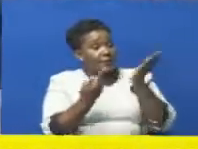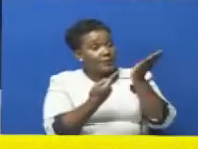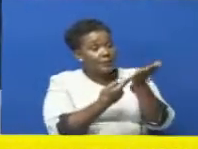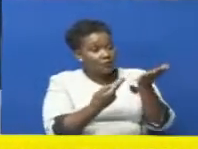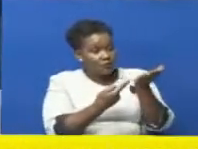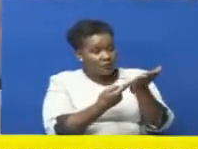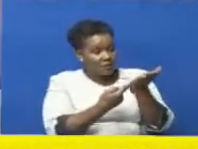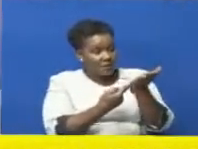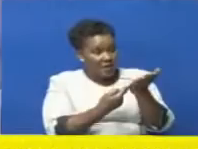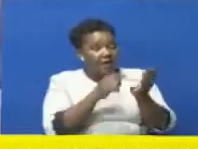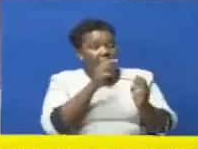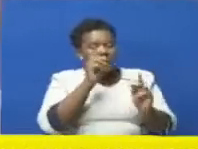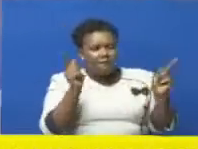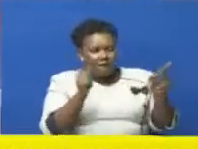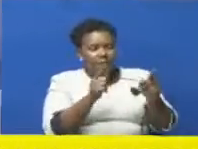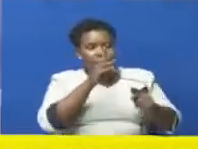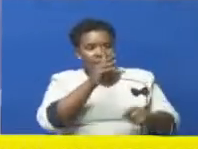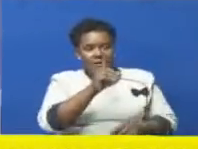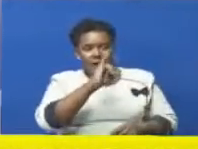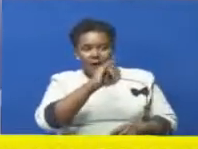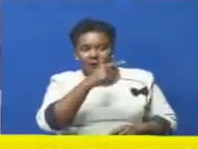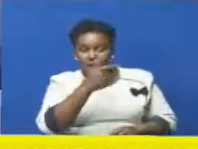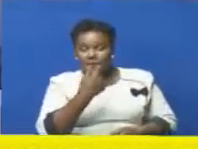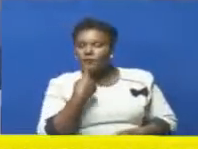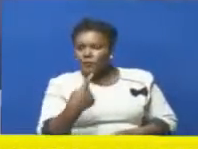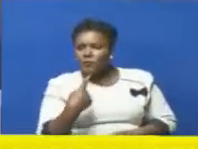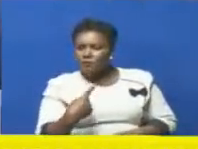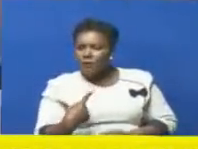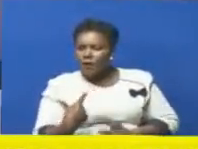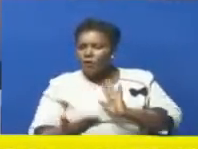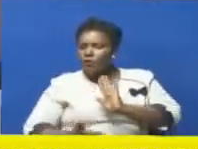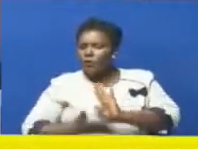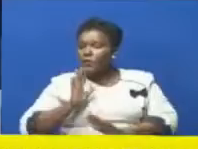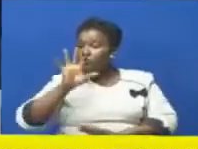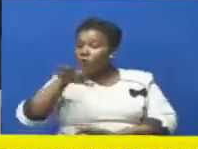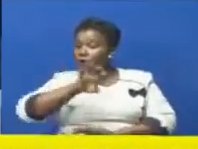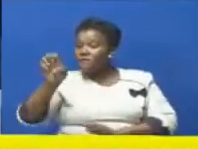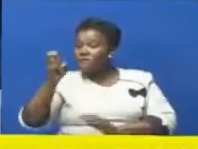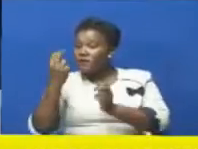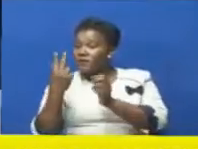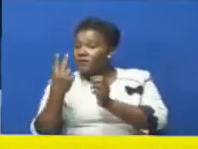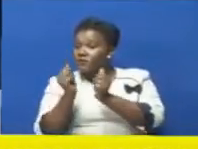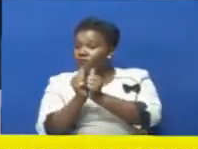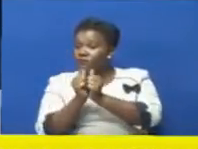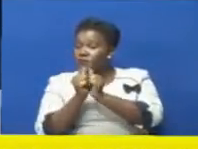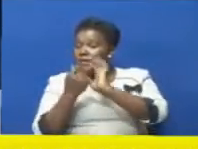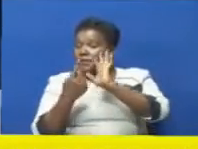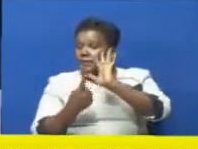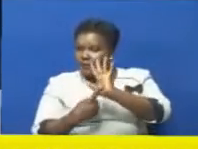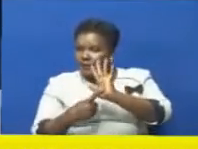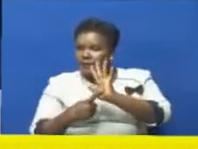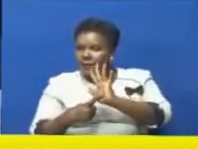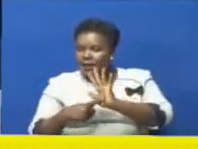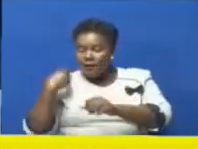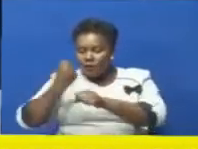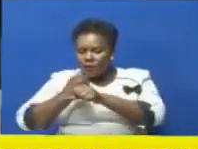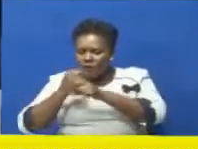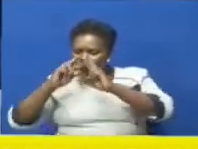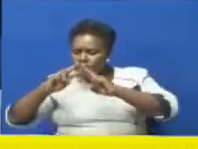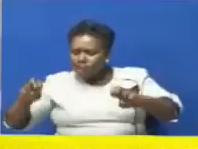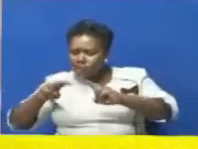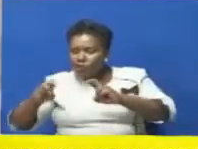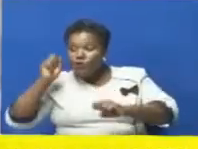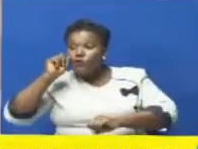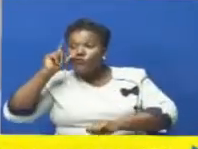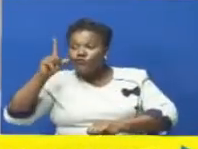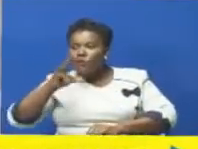Manyele ameeleza kwamba utafiti uliofanywa tangu mwaka 2016 umebaini kuwa ni asilimia 15 tu ya wanafunzi wa